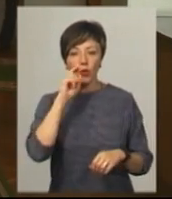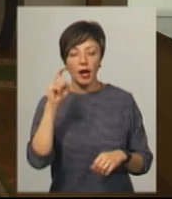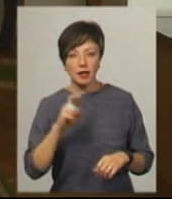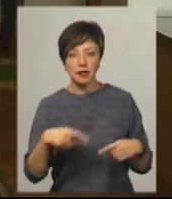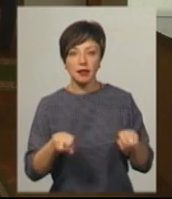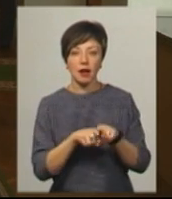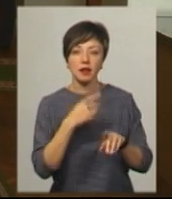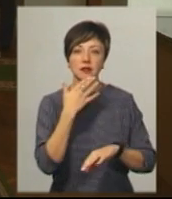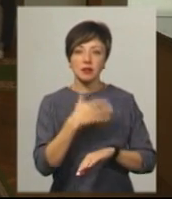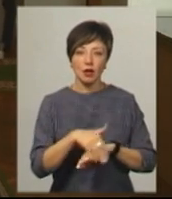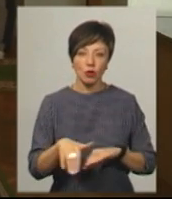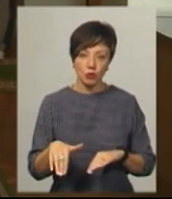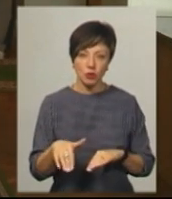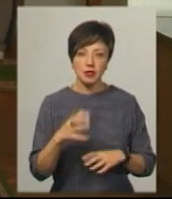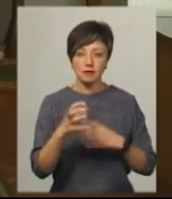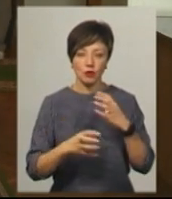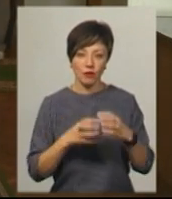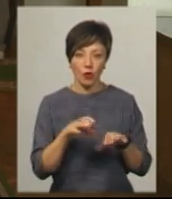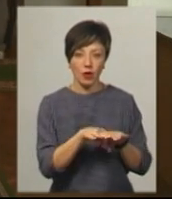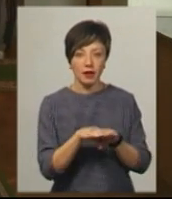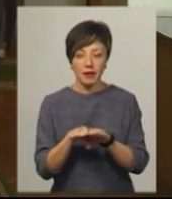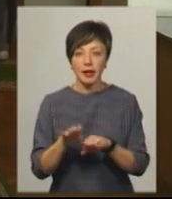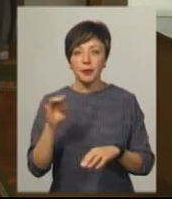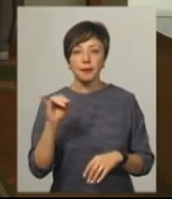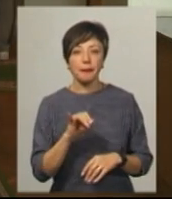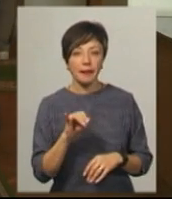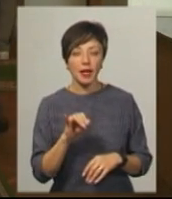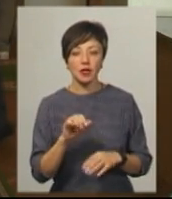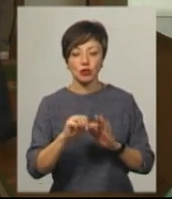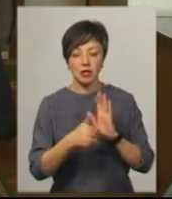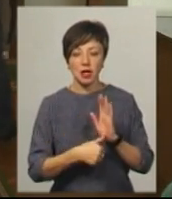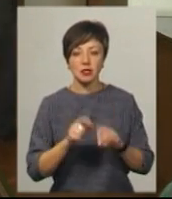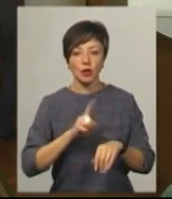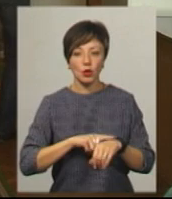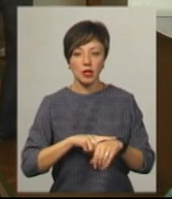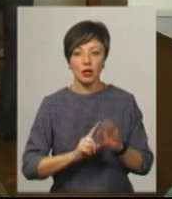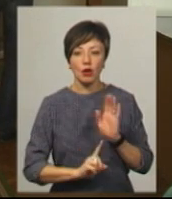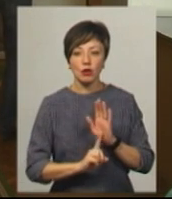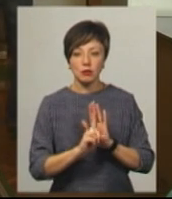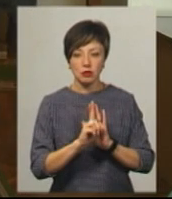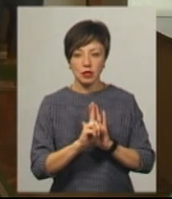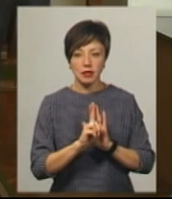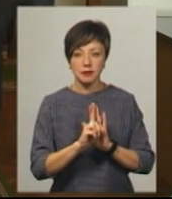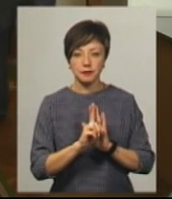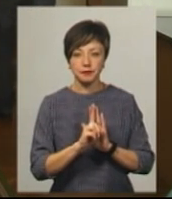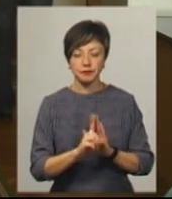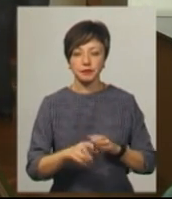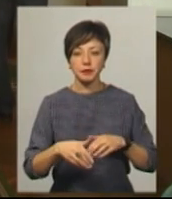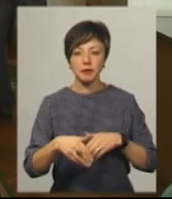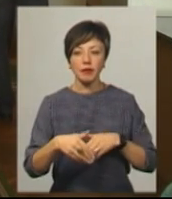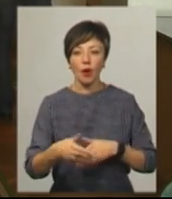українських, так і супергероїв світового масштабу. І о 16-й годині розпочнеться